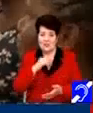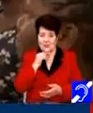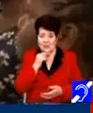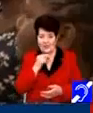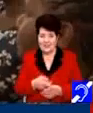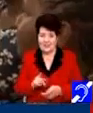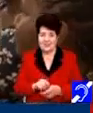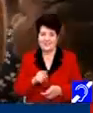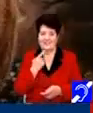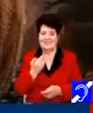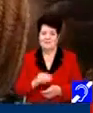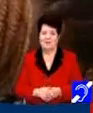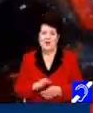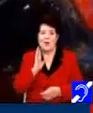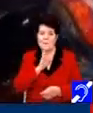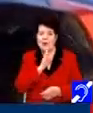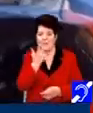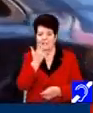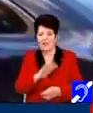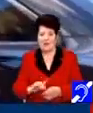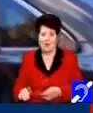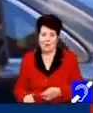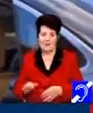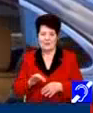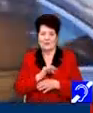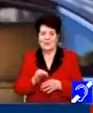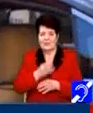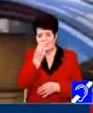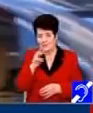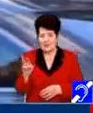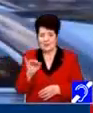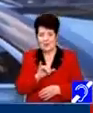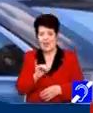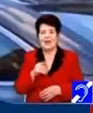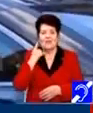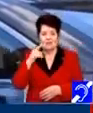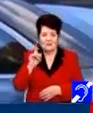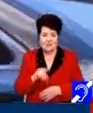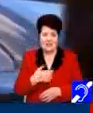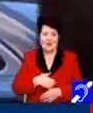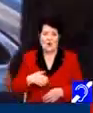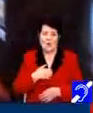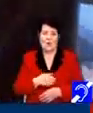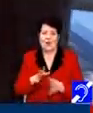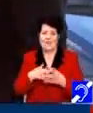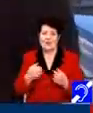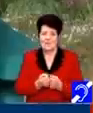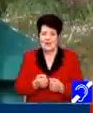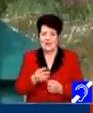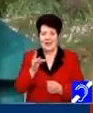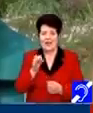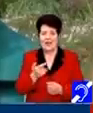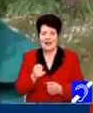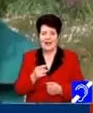să o deranjeze prea mult pe Kate, mama 3 copii. Soția prințului William își știe foarte bine rolul în familia regală, spun